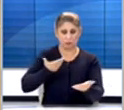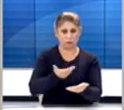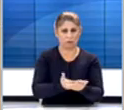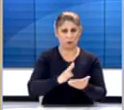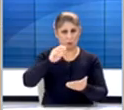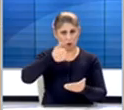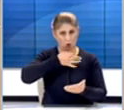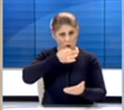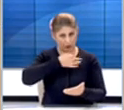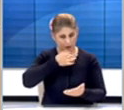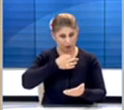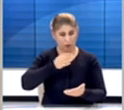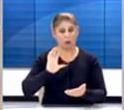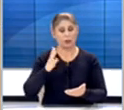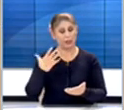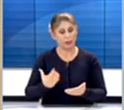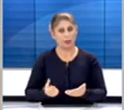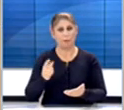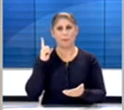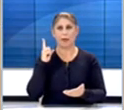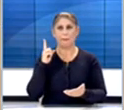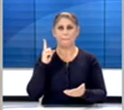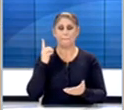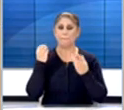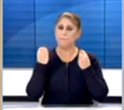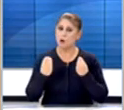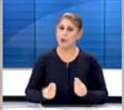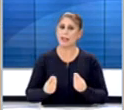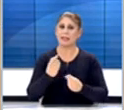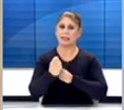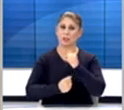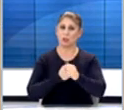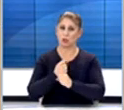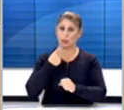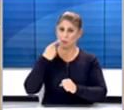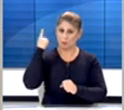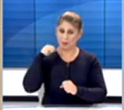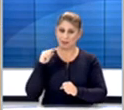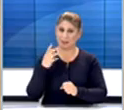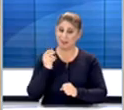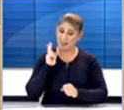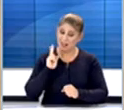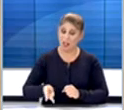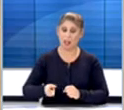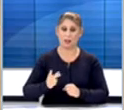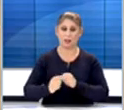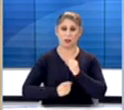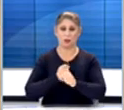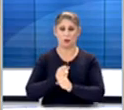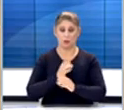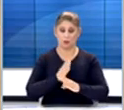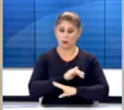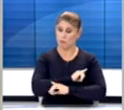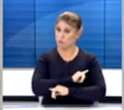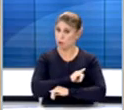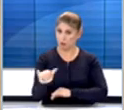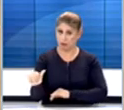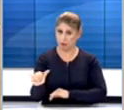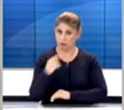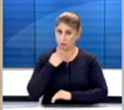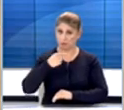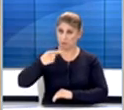μου. Το γεγονός ότι είχαμε μια πολύ καλύτερη χρονιά από την περσινή, η οποία ήταν μια πολύ κακή χρονιά, δεν το έκρυψα ποτέ μου, ότι η περσινή χρονιά